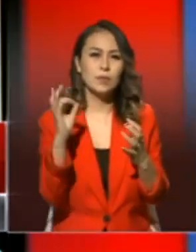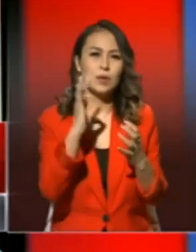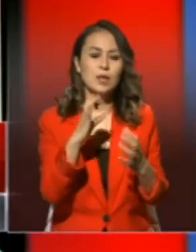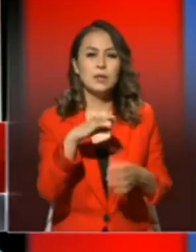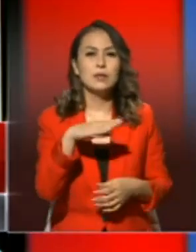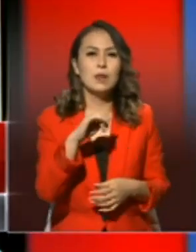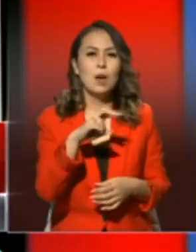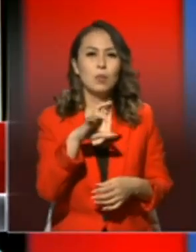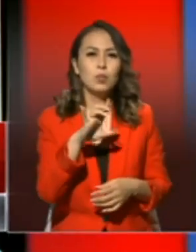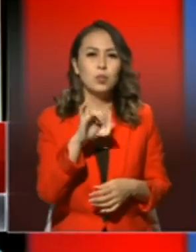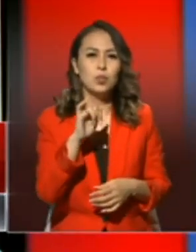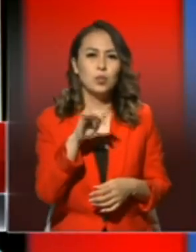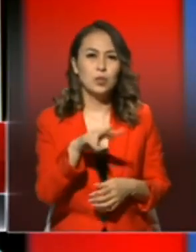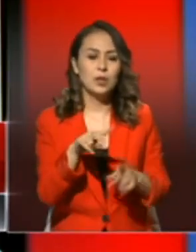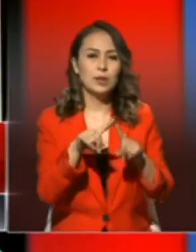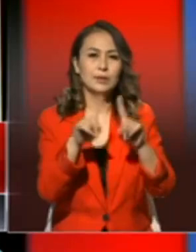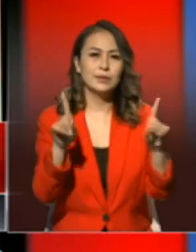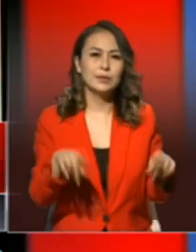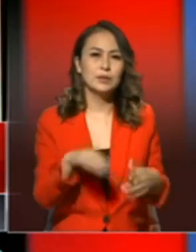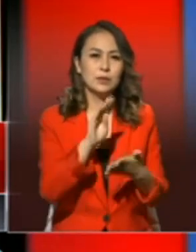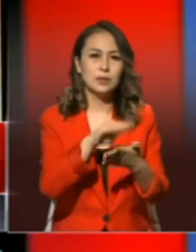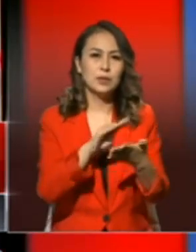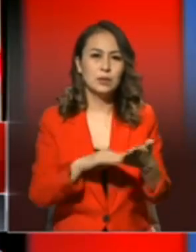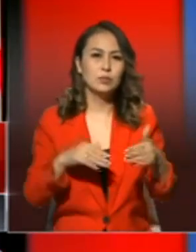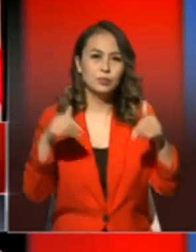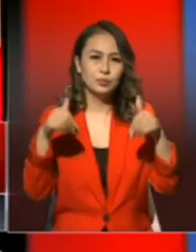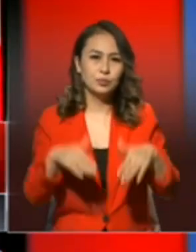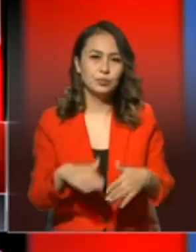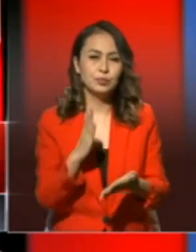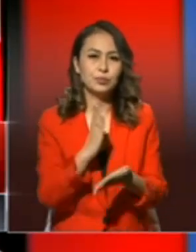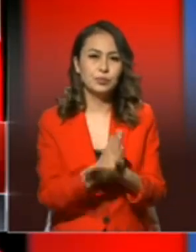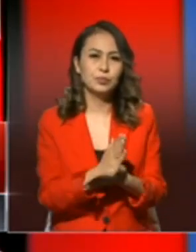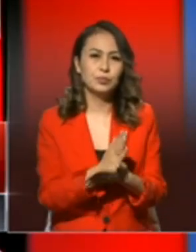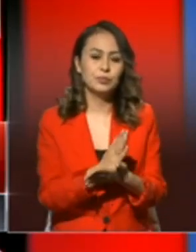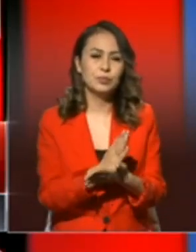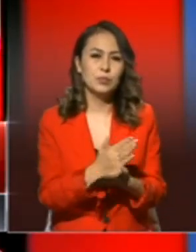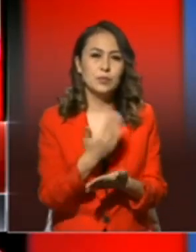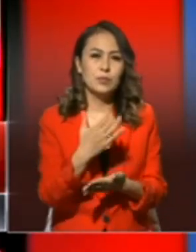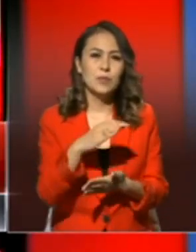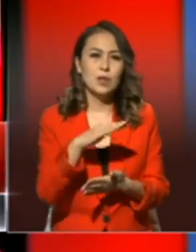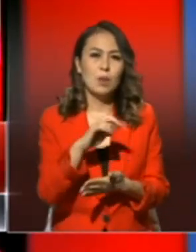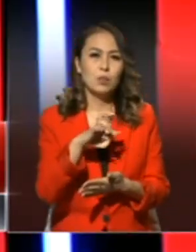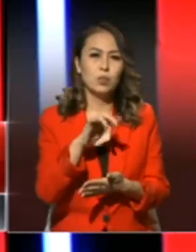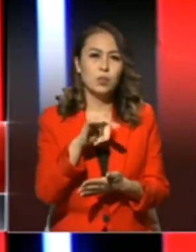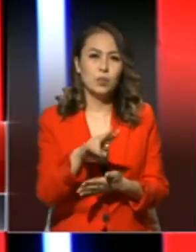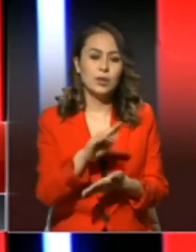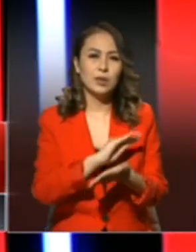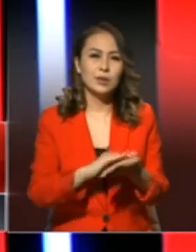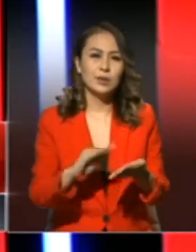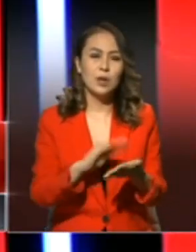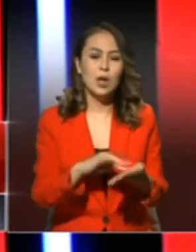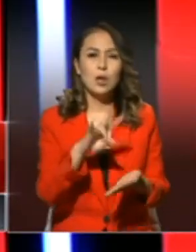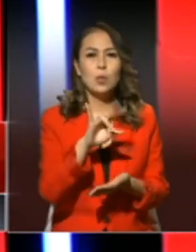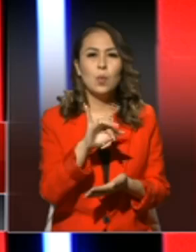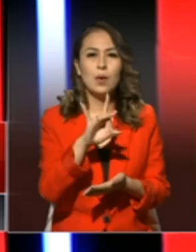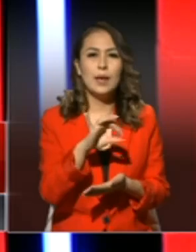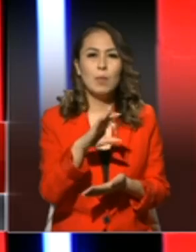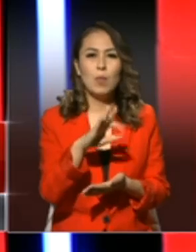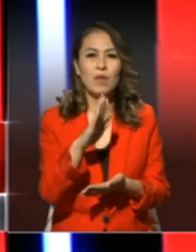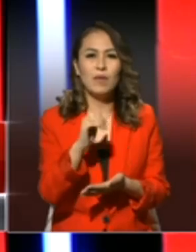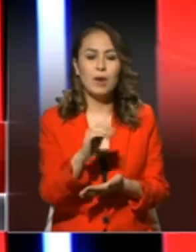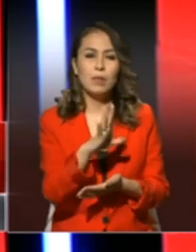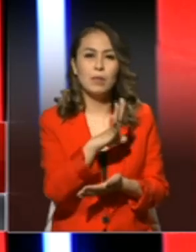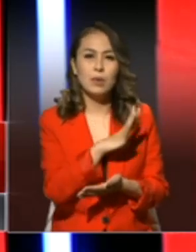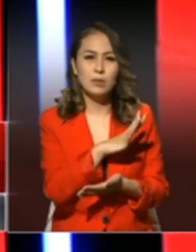Стамбулдық декларациямен қолданамыз. Стамбулдық мәселе сода ғой. Осы Стамбулдық декларацияны Нұрымова ханым өзі мысалға келтірді емес